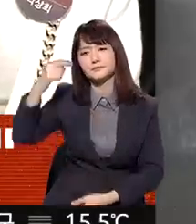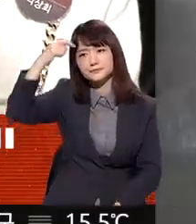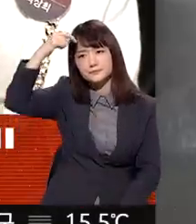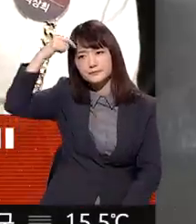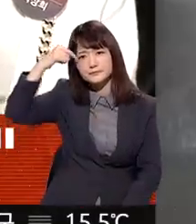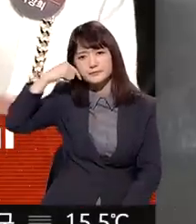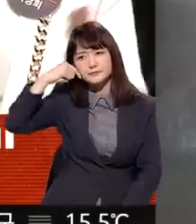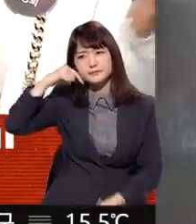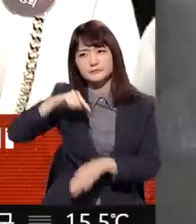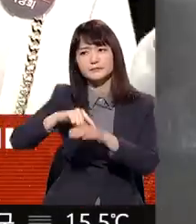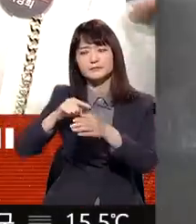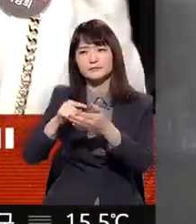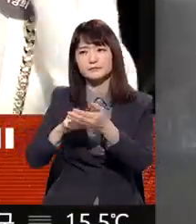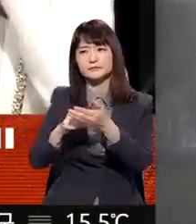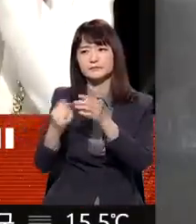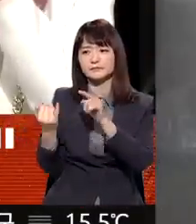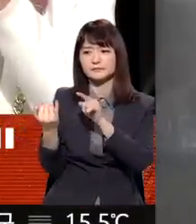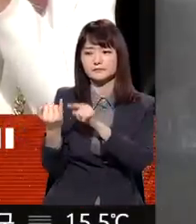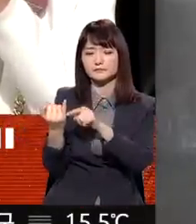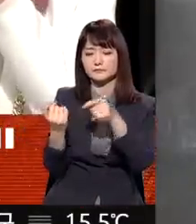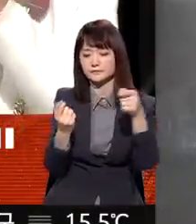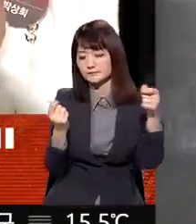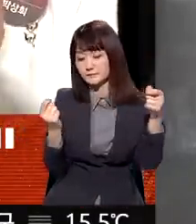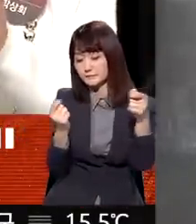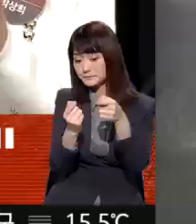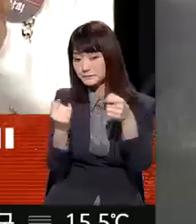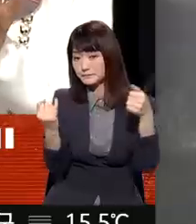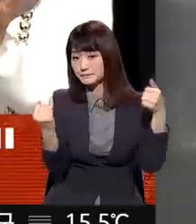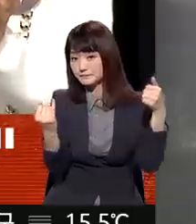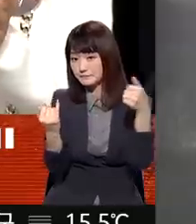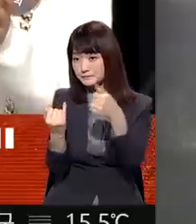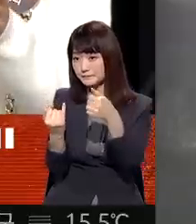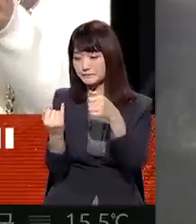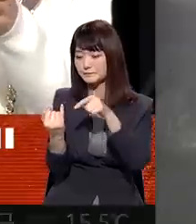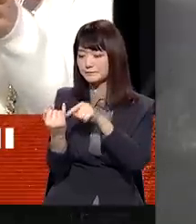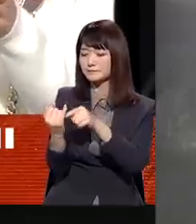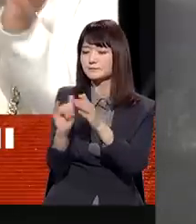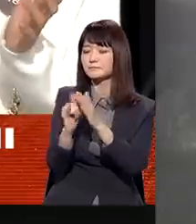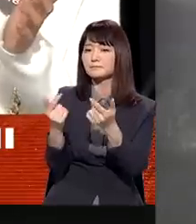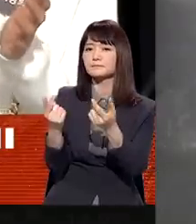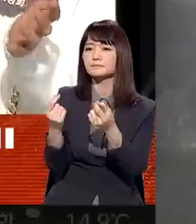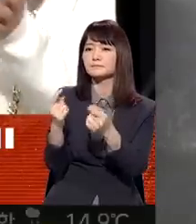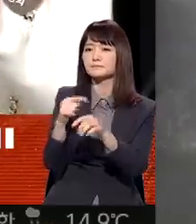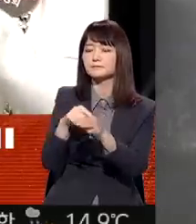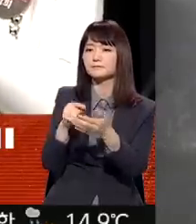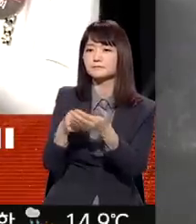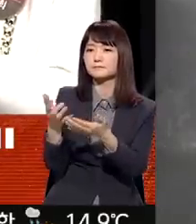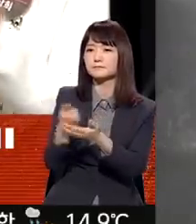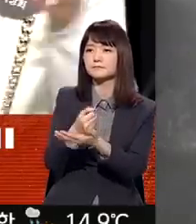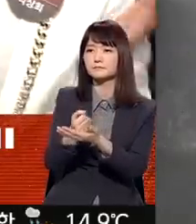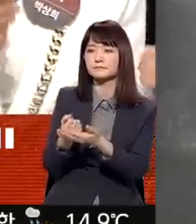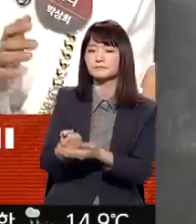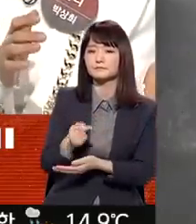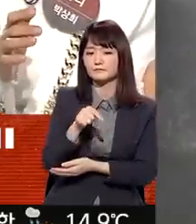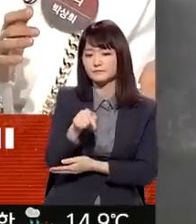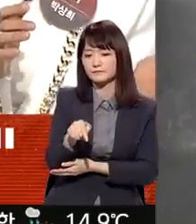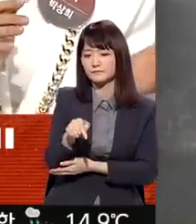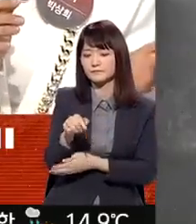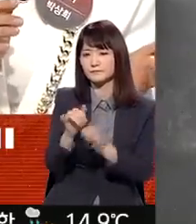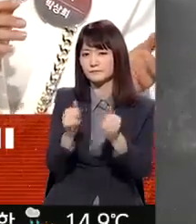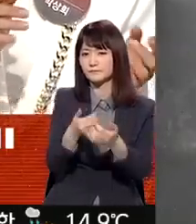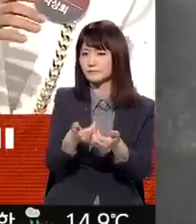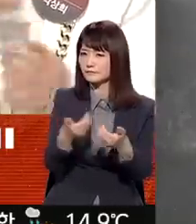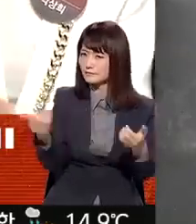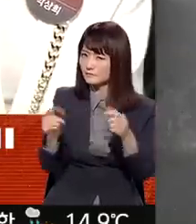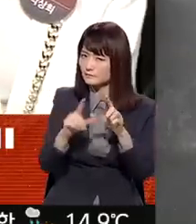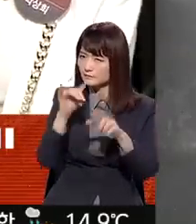그런 마음이 있는 사람에게 일단은 친밀함을 가지고 접근을 해서 가족 같은 마인드로 내가 이 사람들을 떠나서 살 수 있을까?